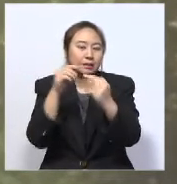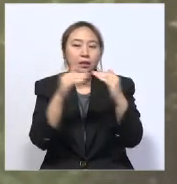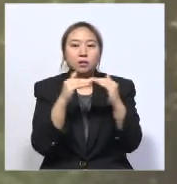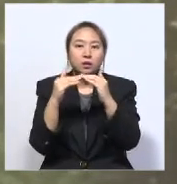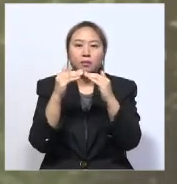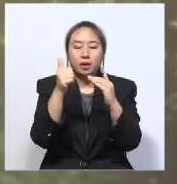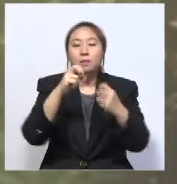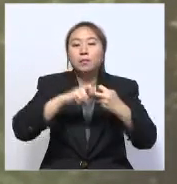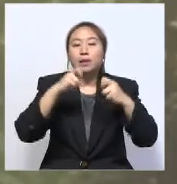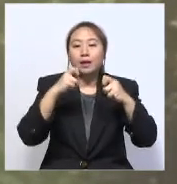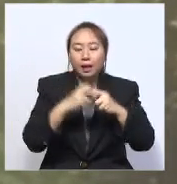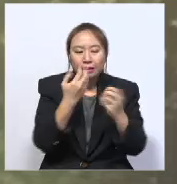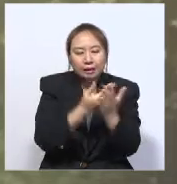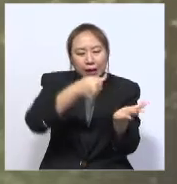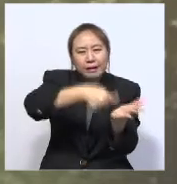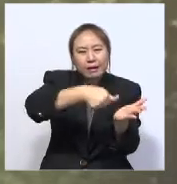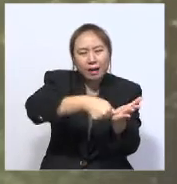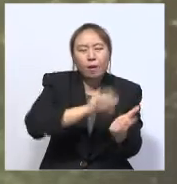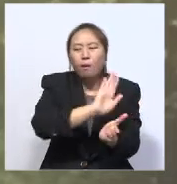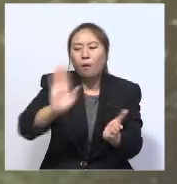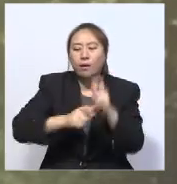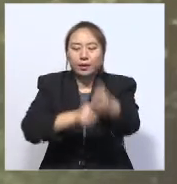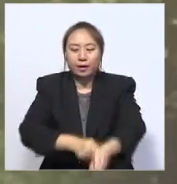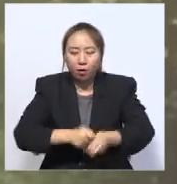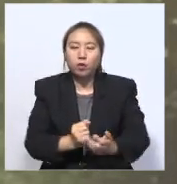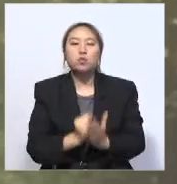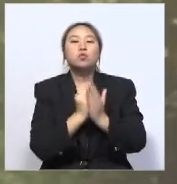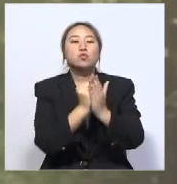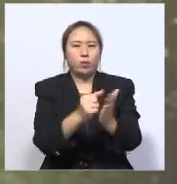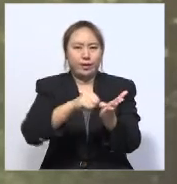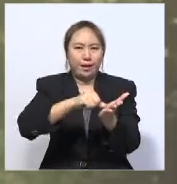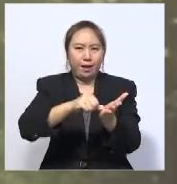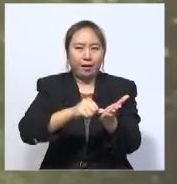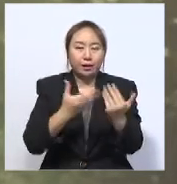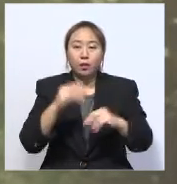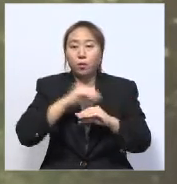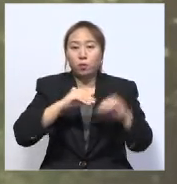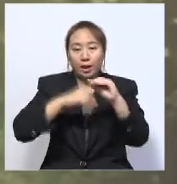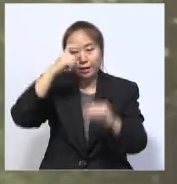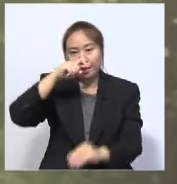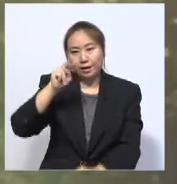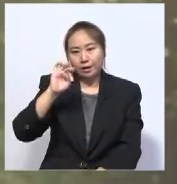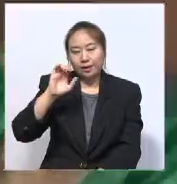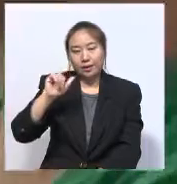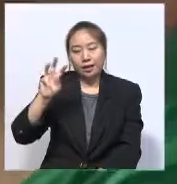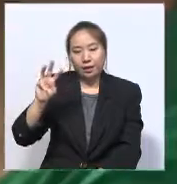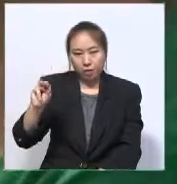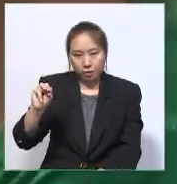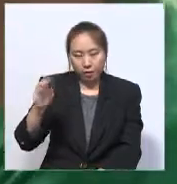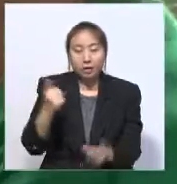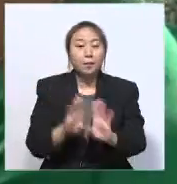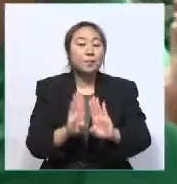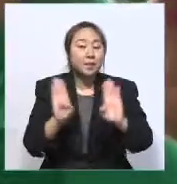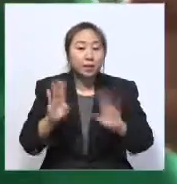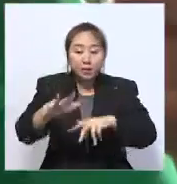โดยจะช่วยแก้ปัญหาหนี้สินของเกษตรกรและประชาชนส่วนโครงการไทยนิยมยั่งยืนหลังจากเวทีเปิดรับฟังความคิดเห็น